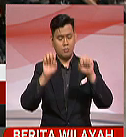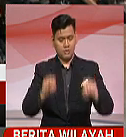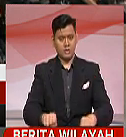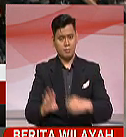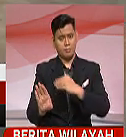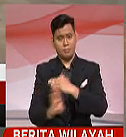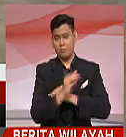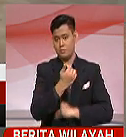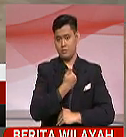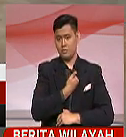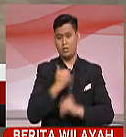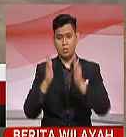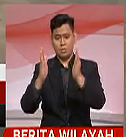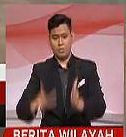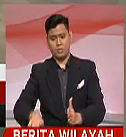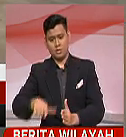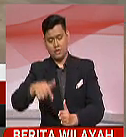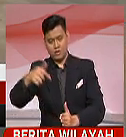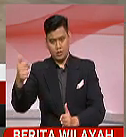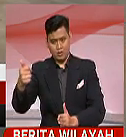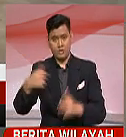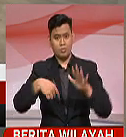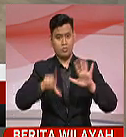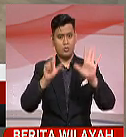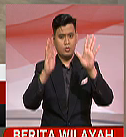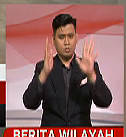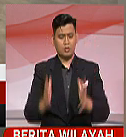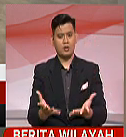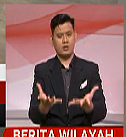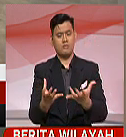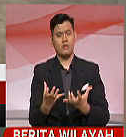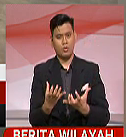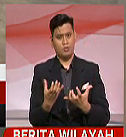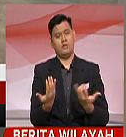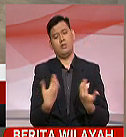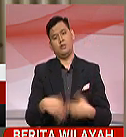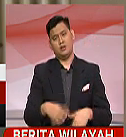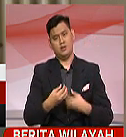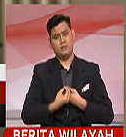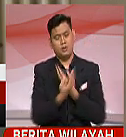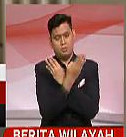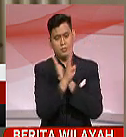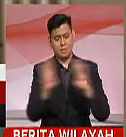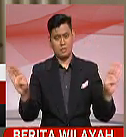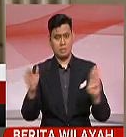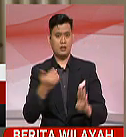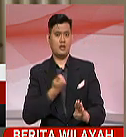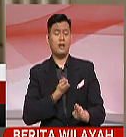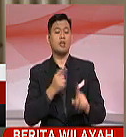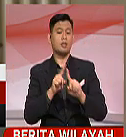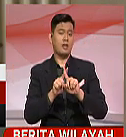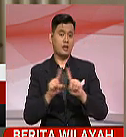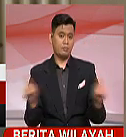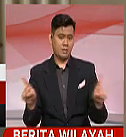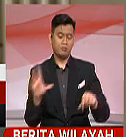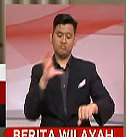pengguna lain. Malah mereka memberi alasan mahu melepaskan gian ketika Perintah Kawalan Pergerakan PKP. Susulan itu,